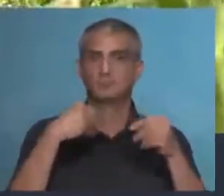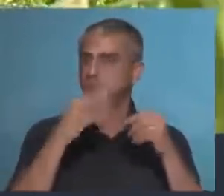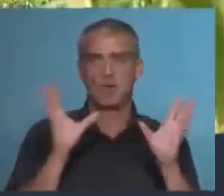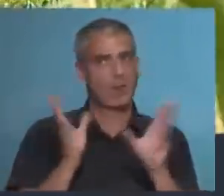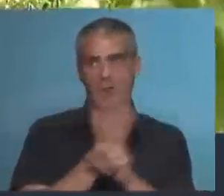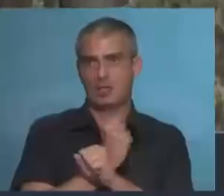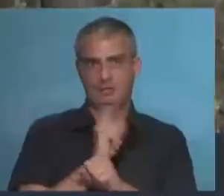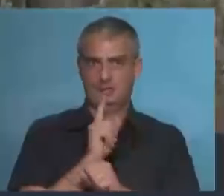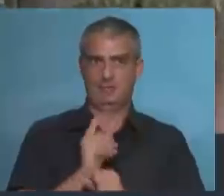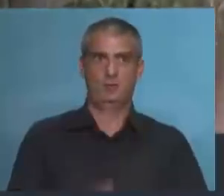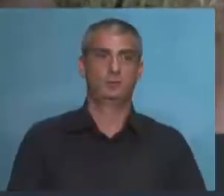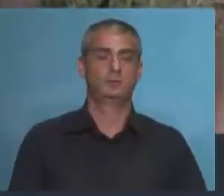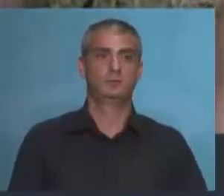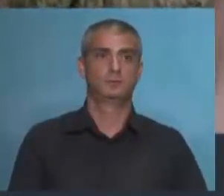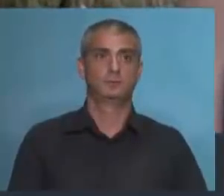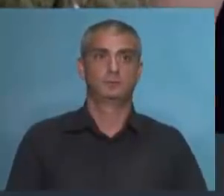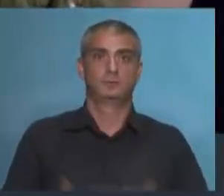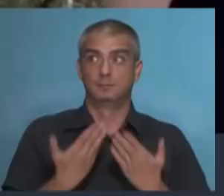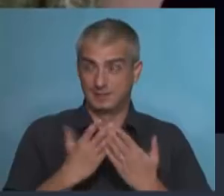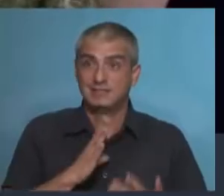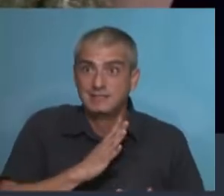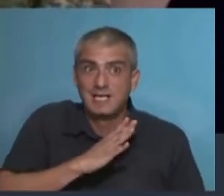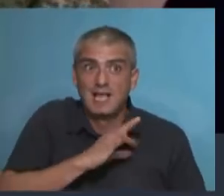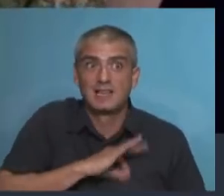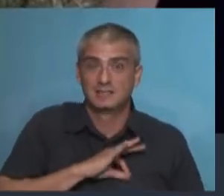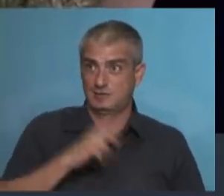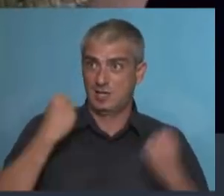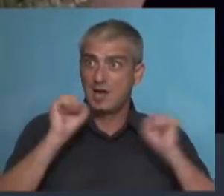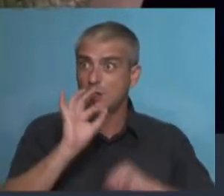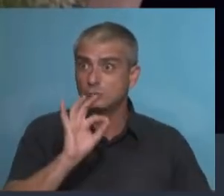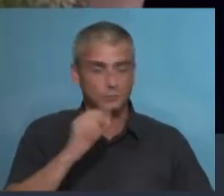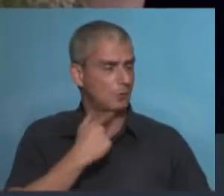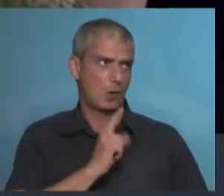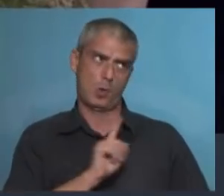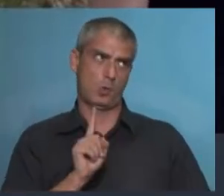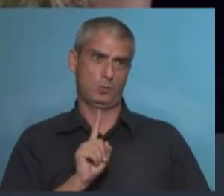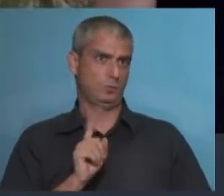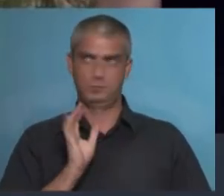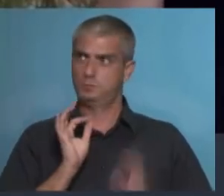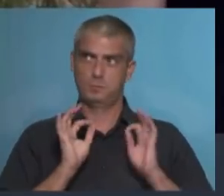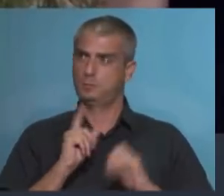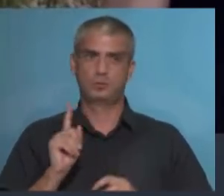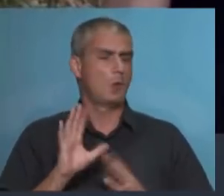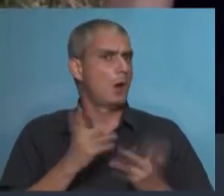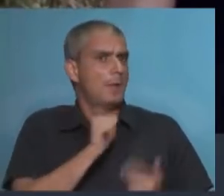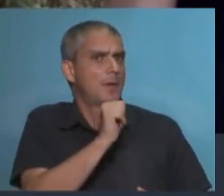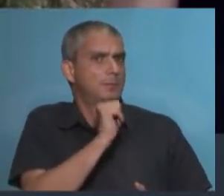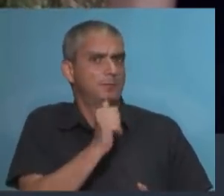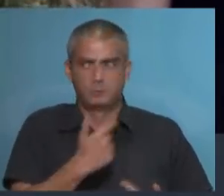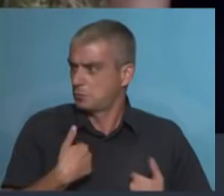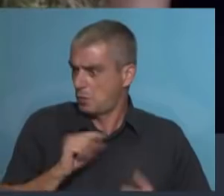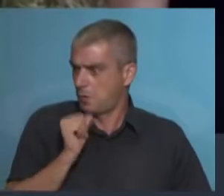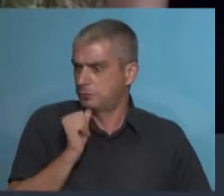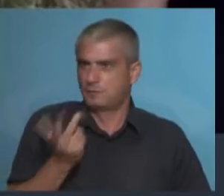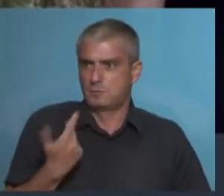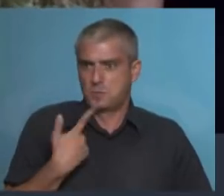הגיעו. בית כנסת יסכן את הצביון החילוני שלכם? לא, ממש לא. אז למה אתם מסרבים? אנחנו לא מסרבים,